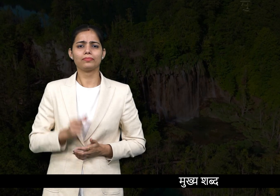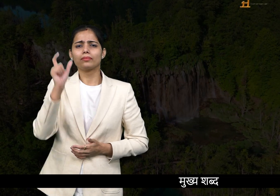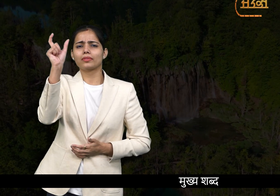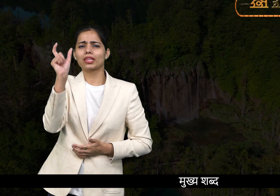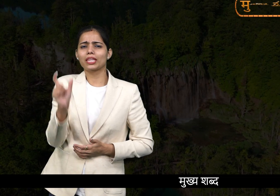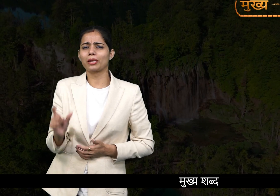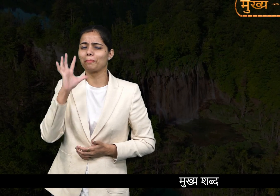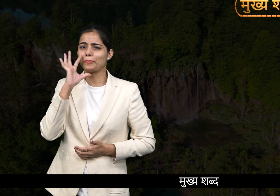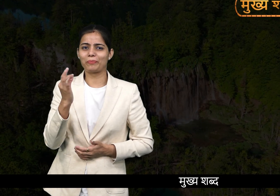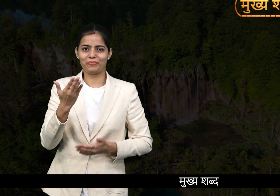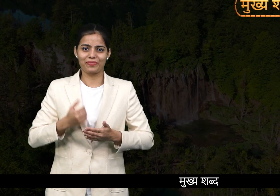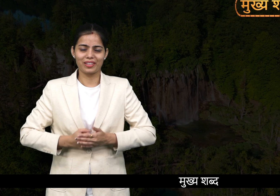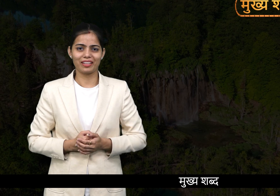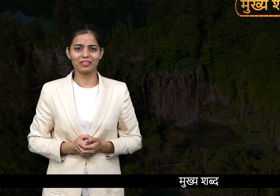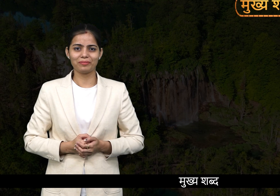मुख्य शब्द: